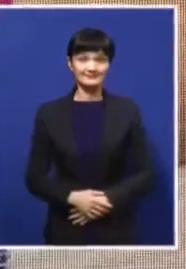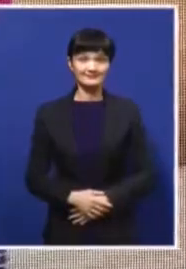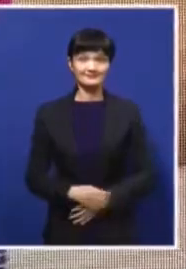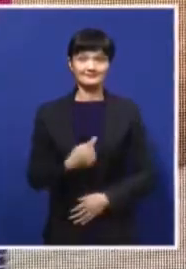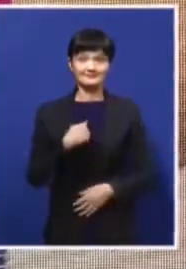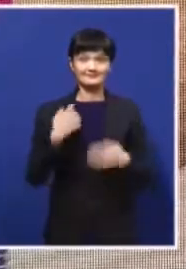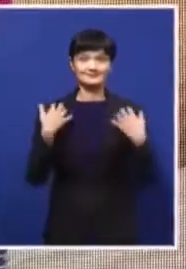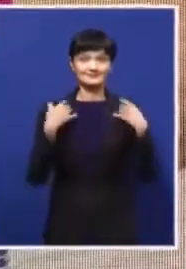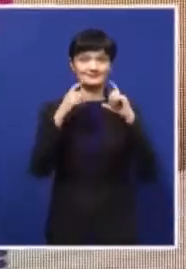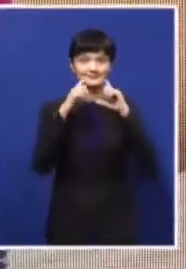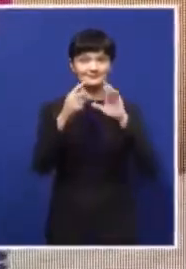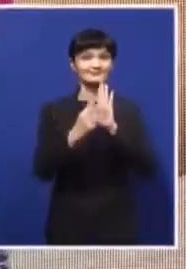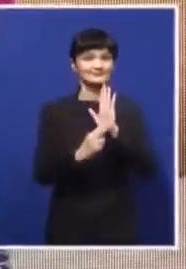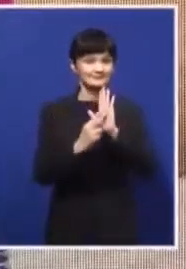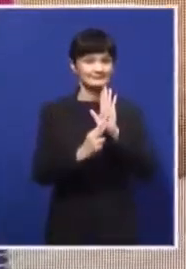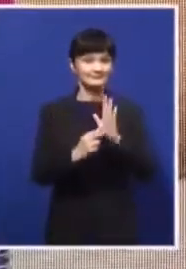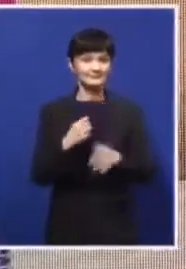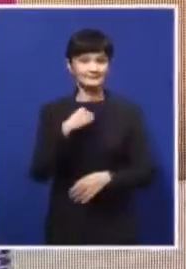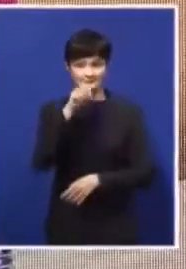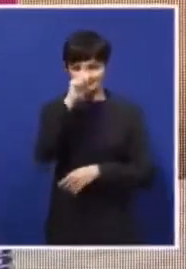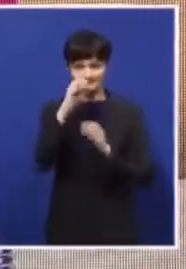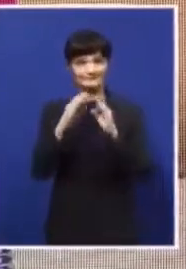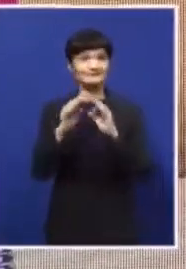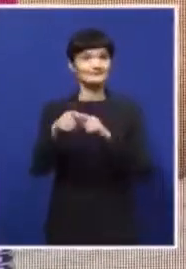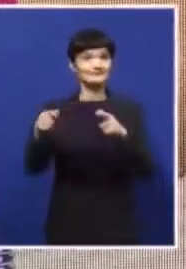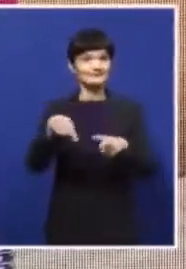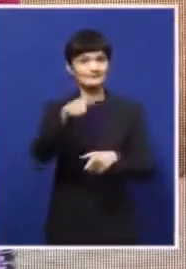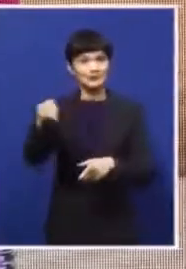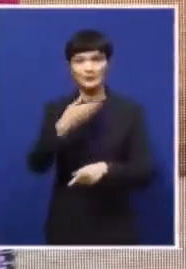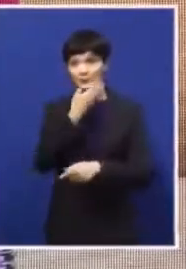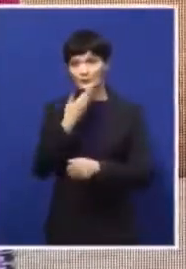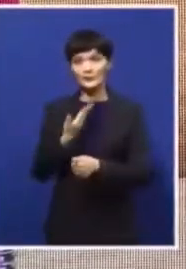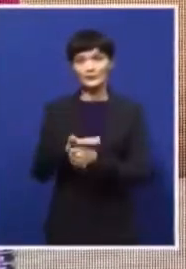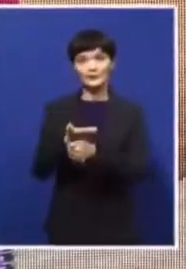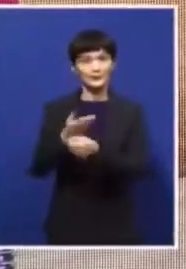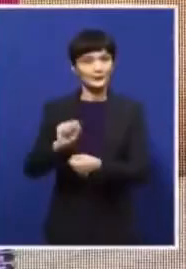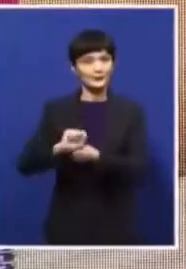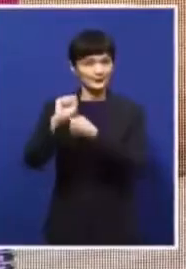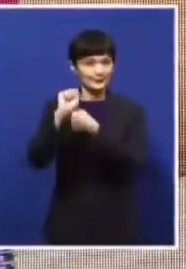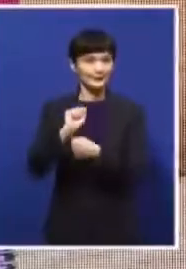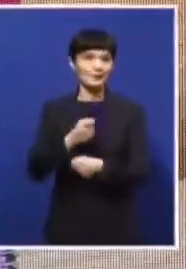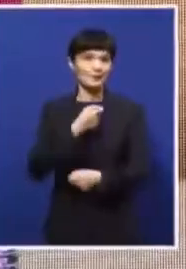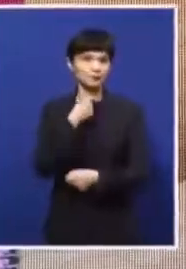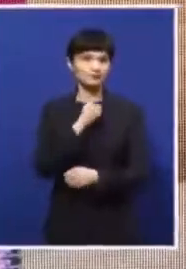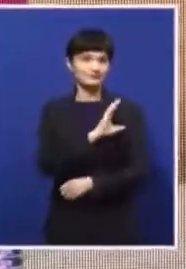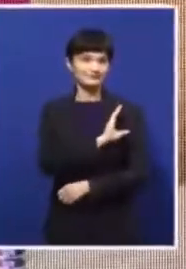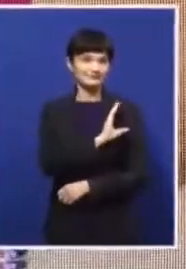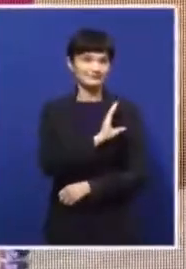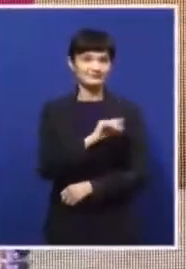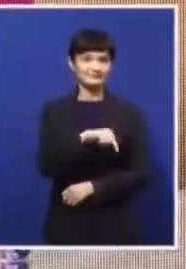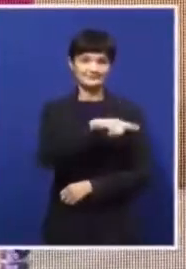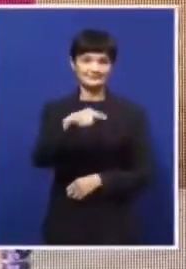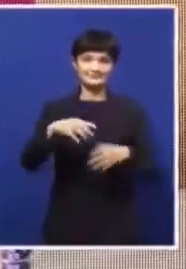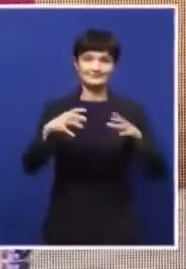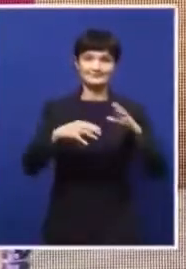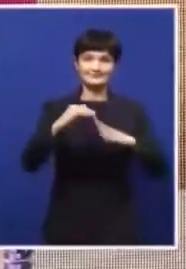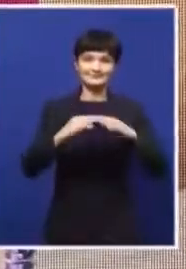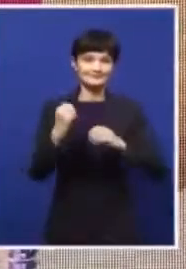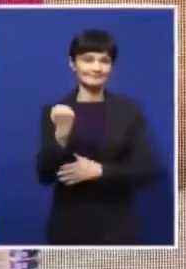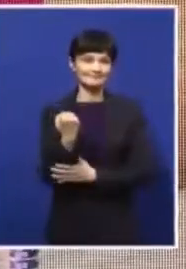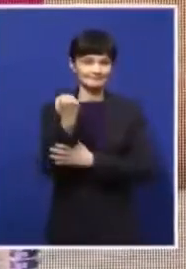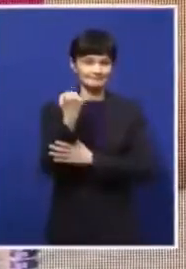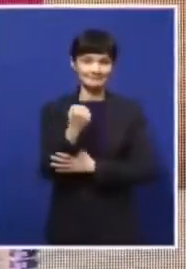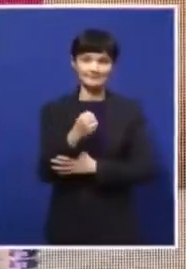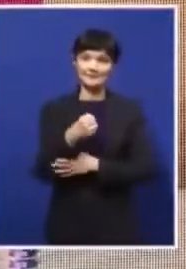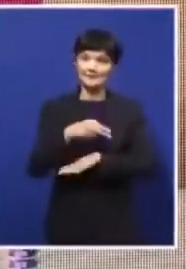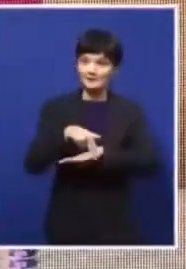当然是希望金融机构尽量给力哈，继续来支持 相关的这个刺激大家去使用